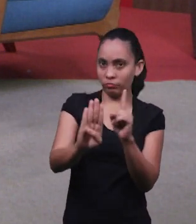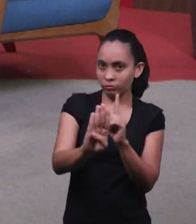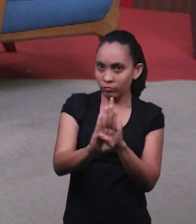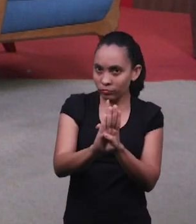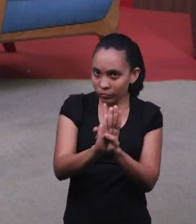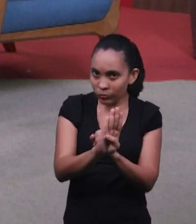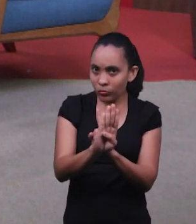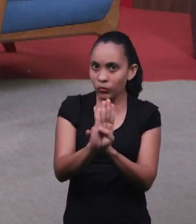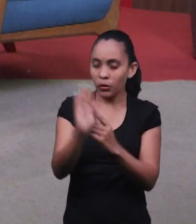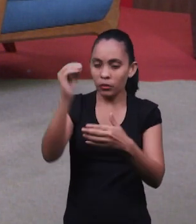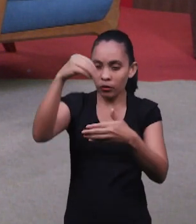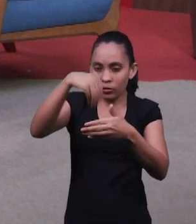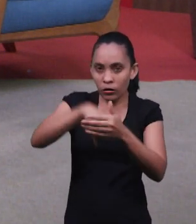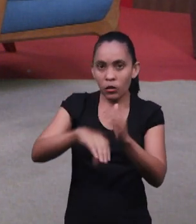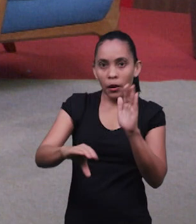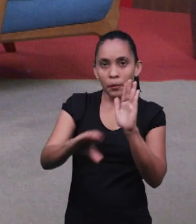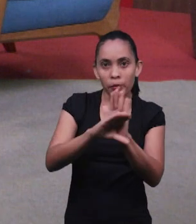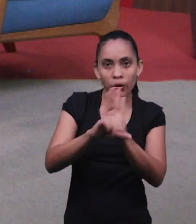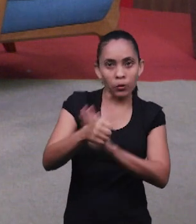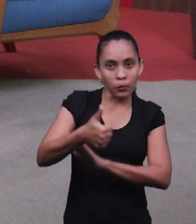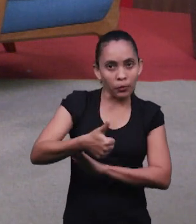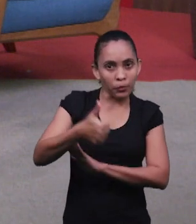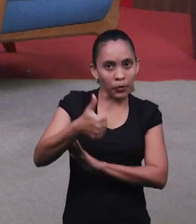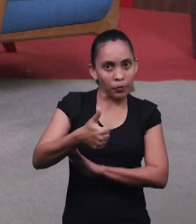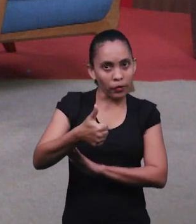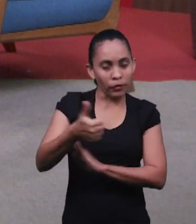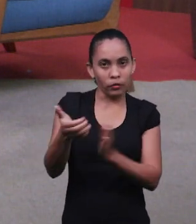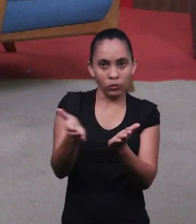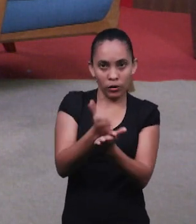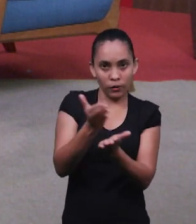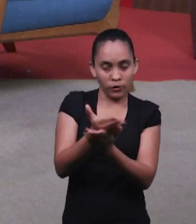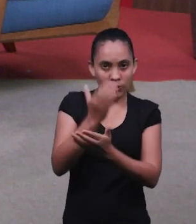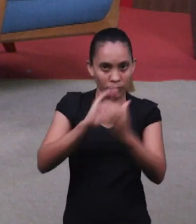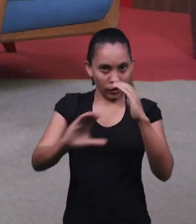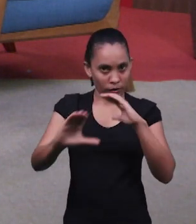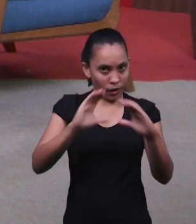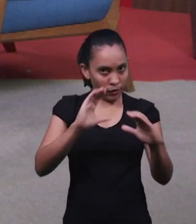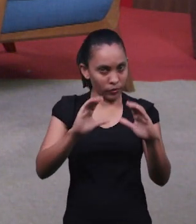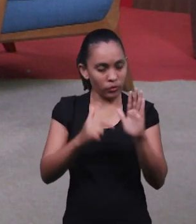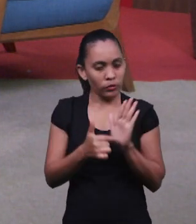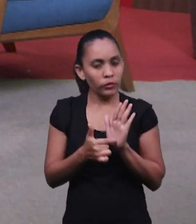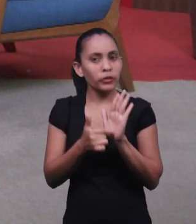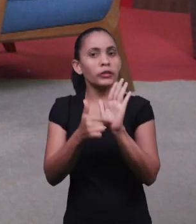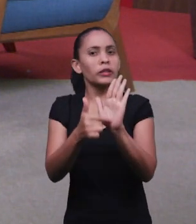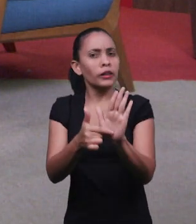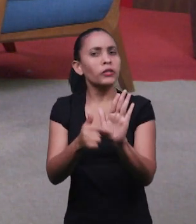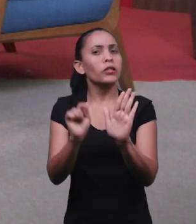donc des programmes de l'école biblique dominicale dans le livre de Cantiques,